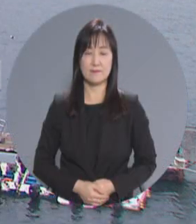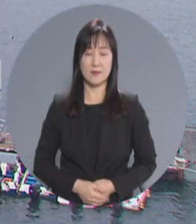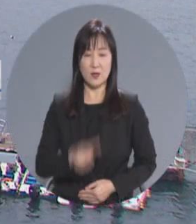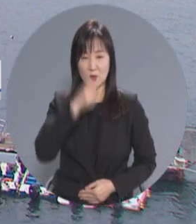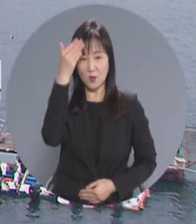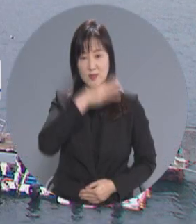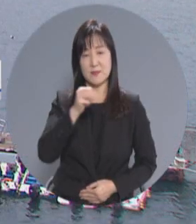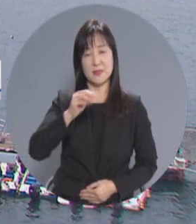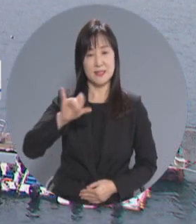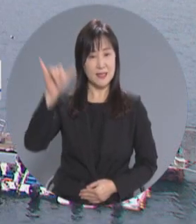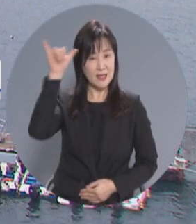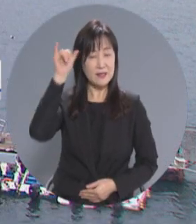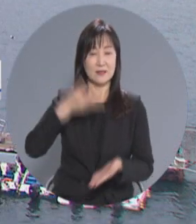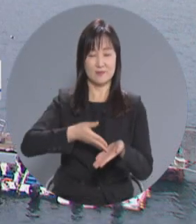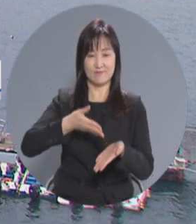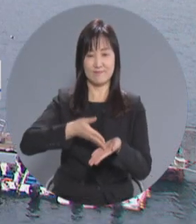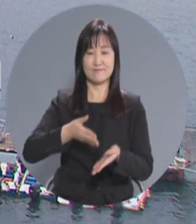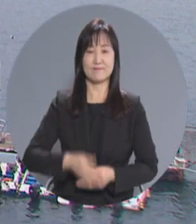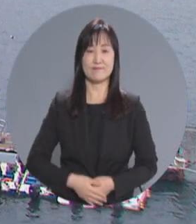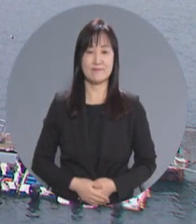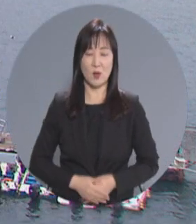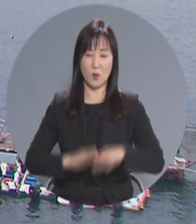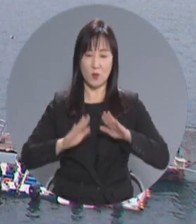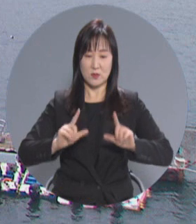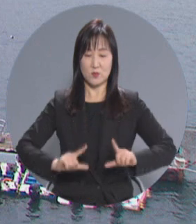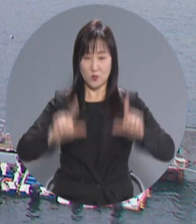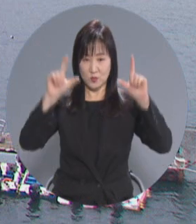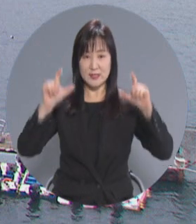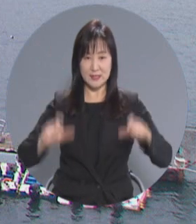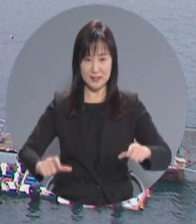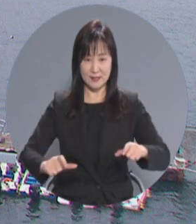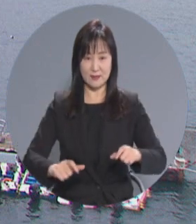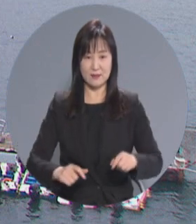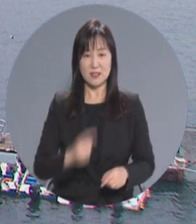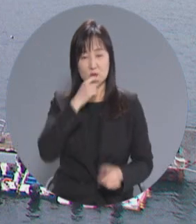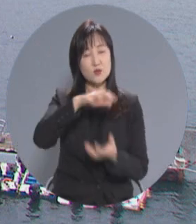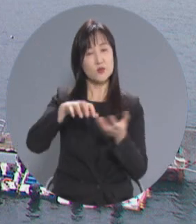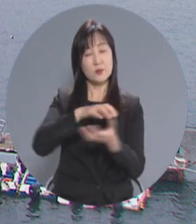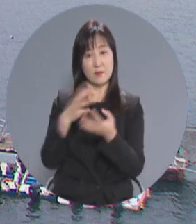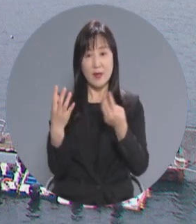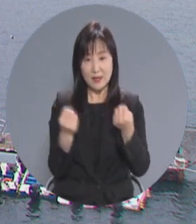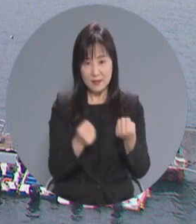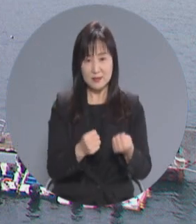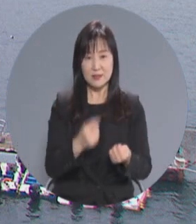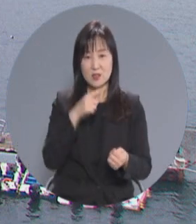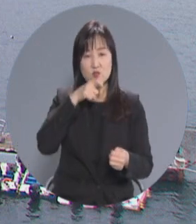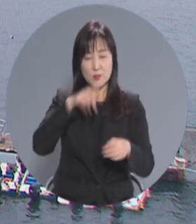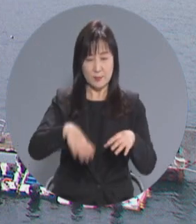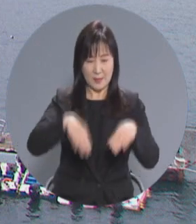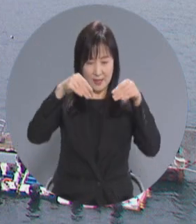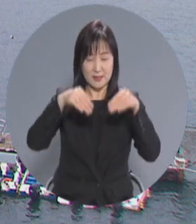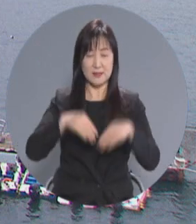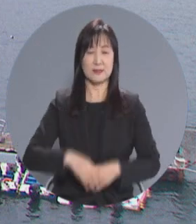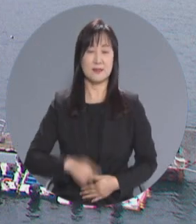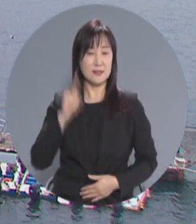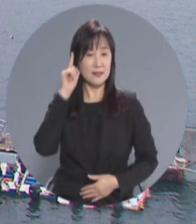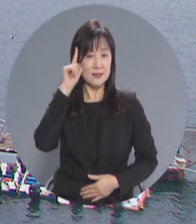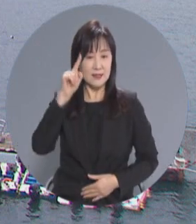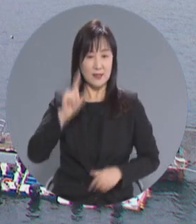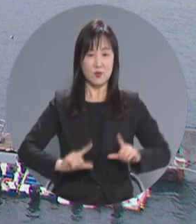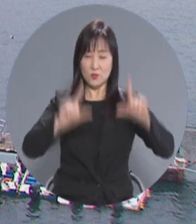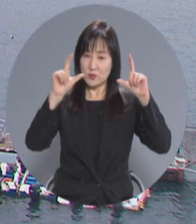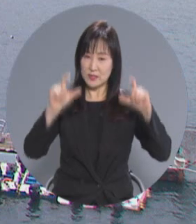여수 mbc ai 내일의 날씨 입니다 오늘 전남 동부 지역은 대체로 구름 많은 가운데 대기가 건조해 있는데요 내일 전남